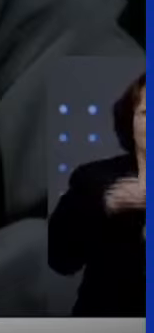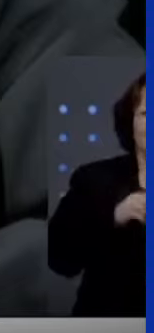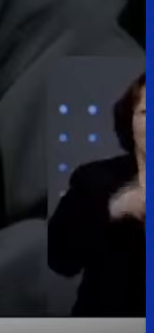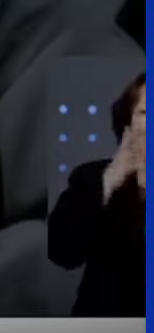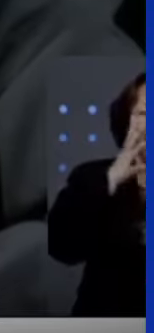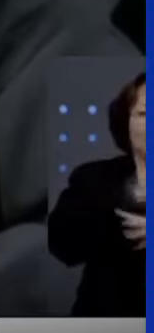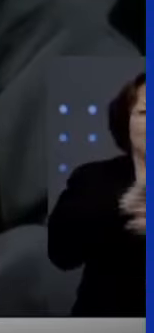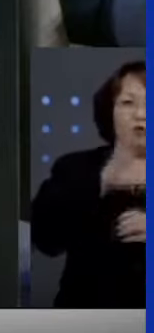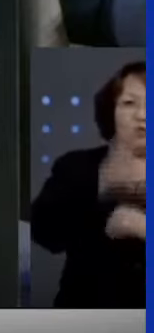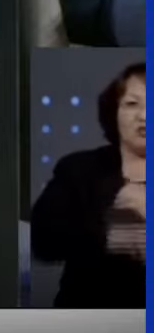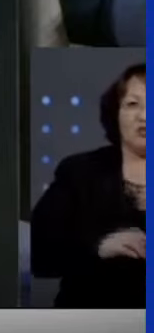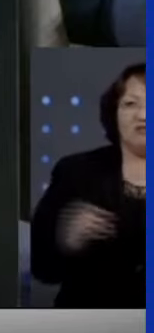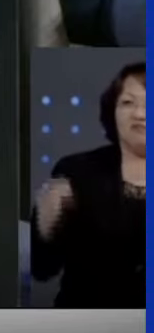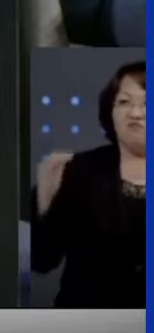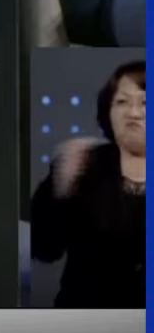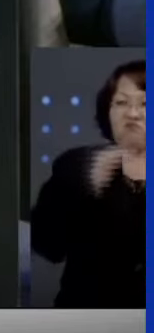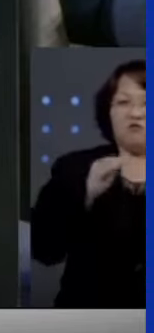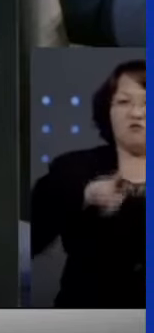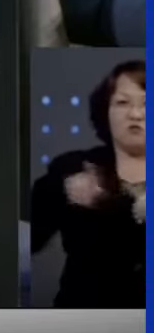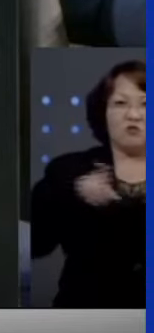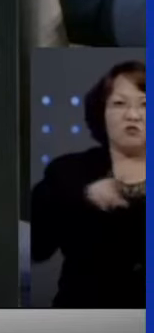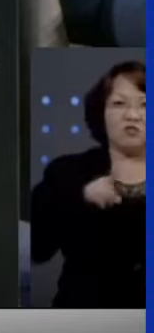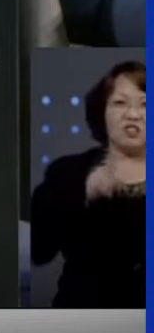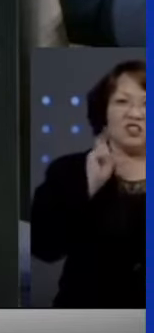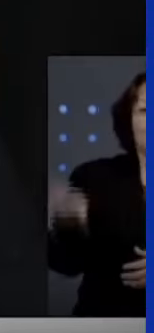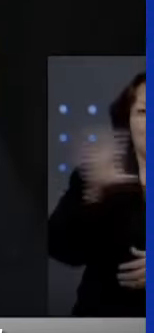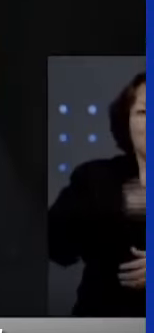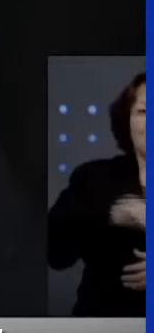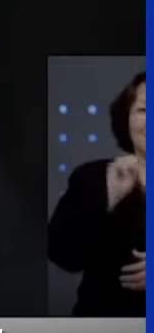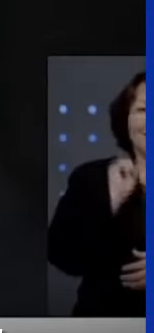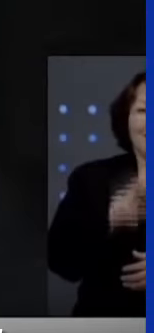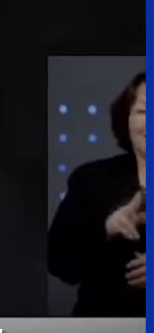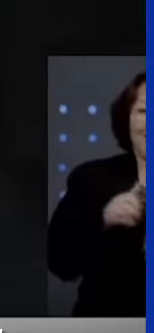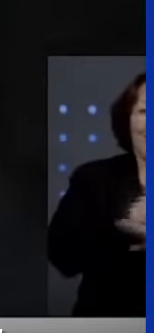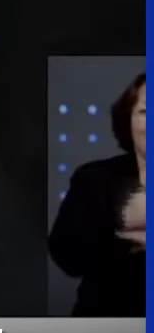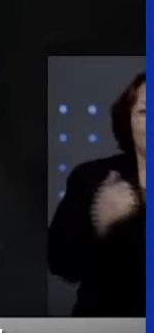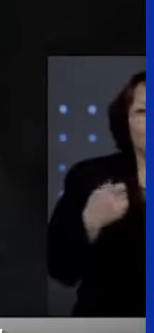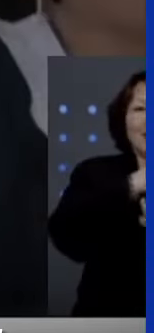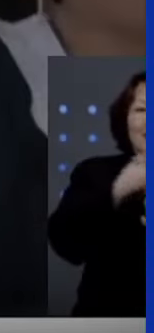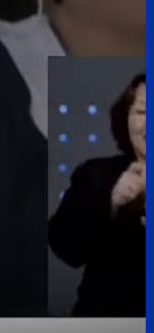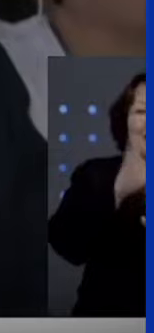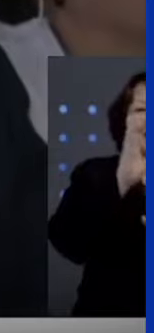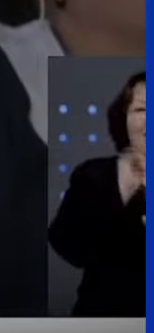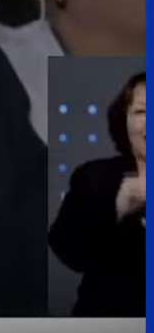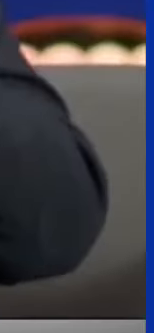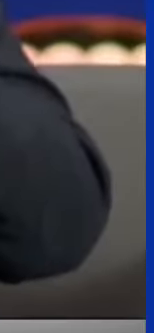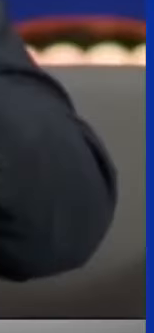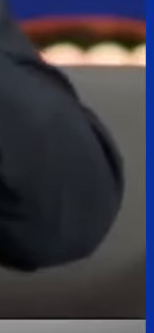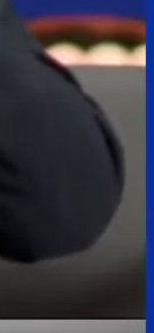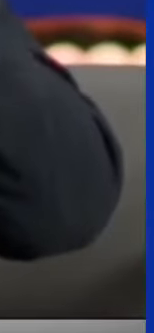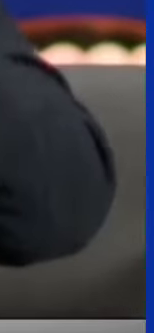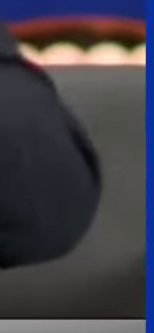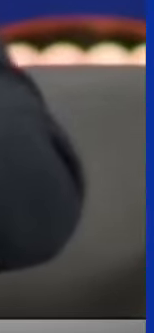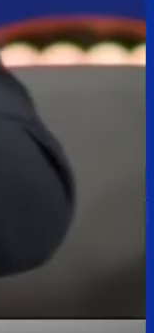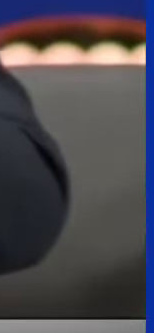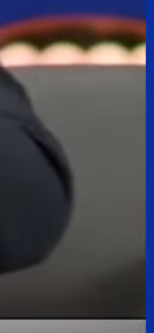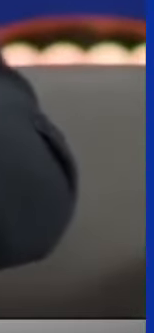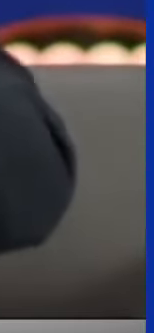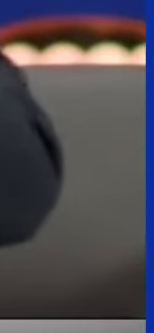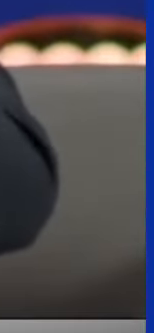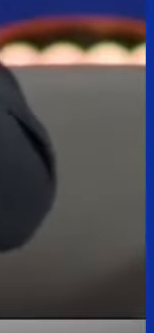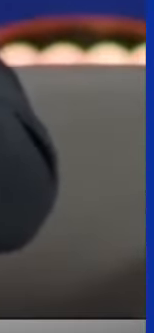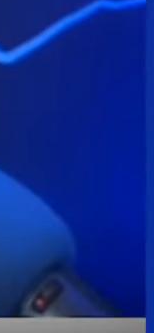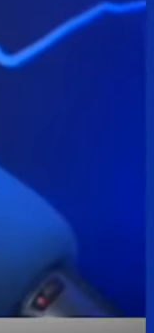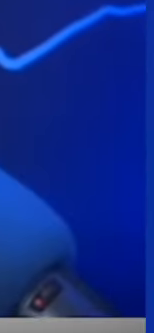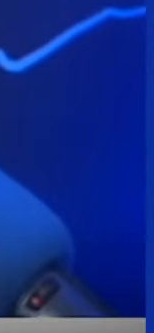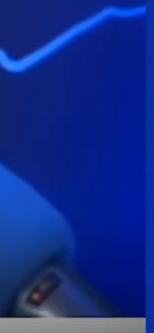гэсэн урд хил хаалттай. Босруулсан бүтээгдэхүүн бид нар үйлдвэр байхгүй учраас дандаа гаднаас босруулсан бүтээгдэхүүн авдаг. Нэг номерт босруулах үйлдвэрүүдийг хөгжүүлэх